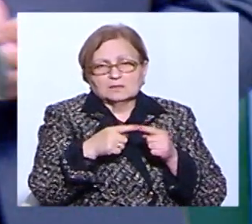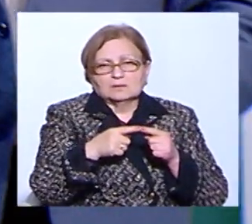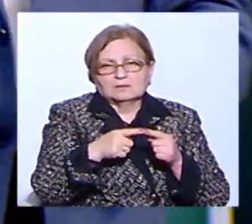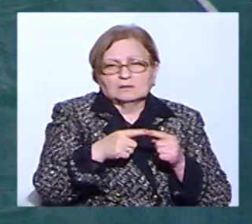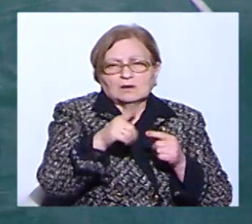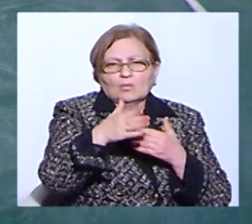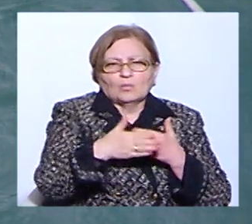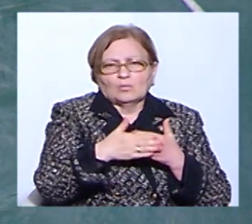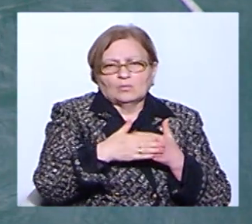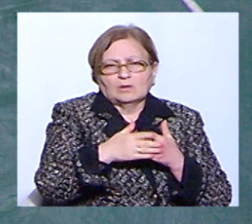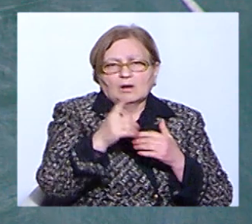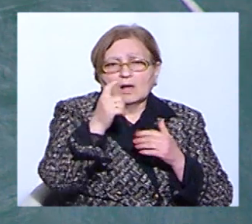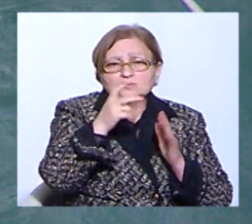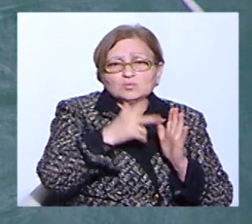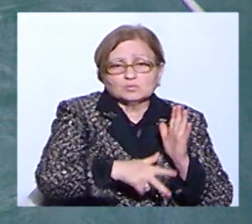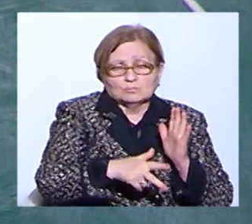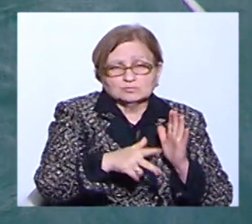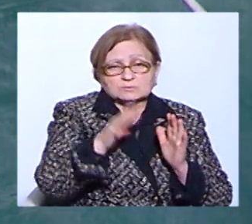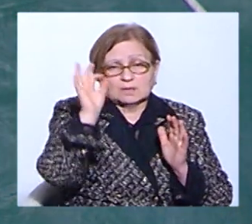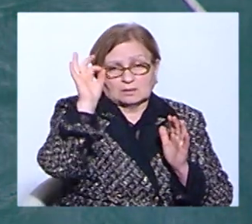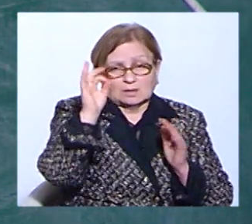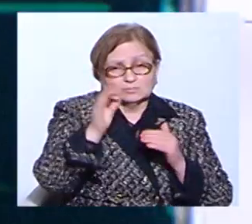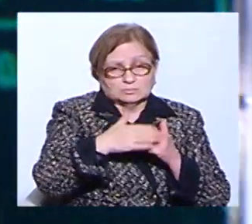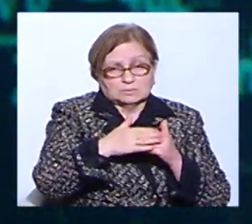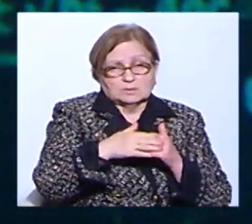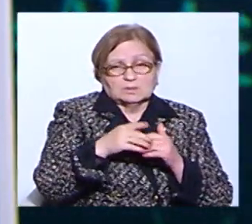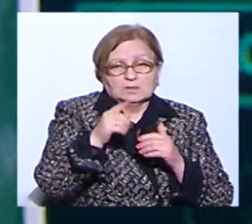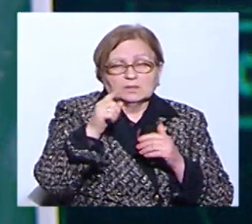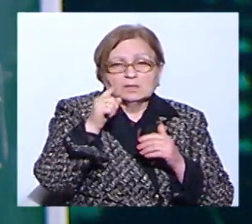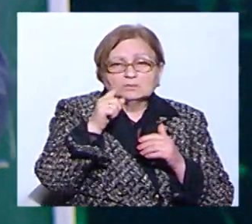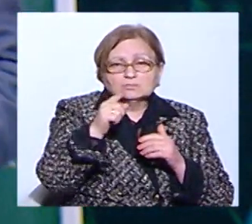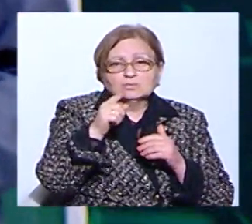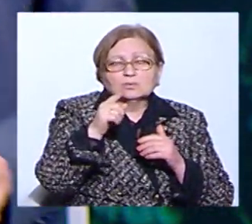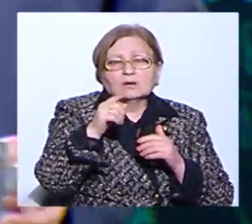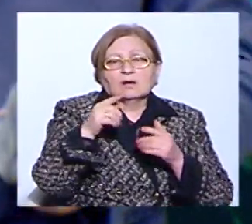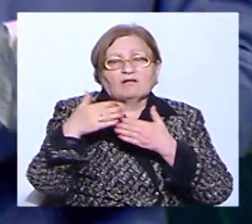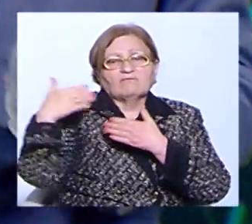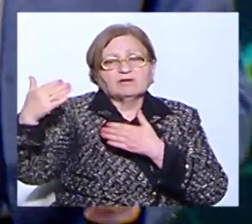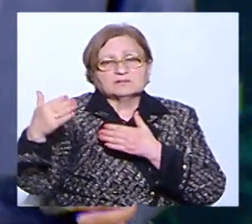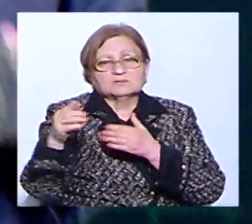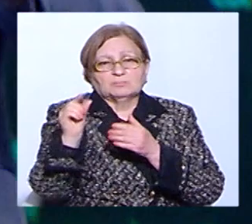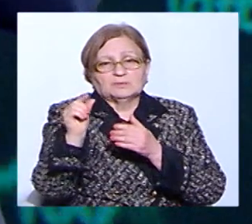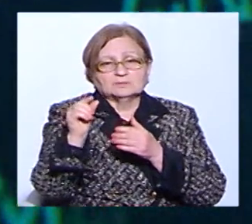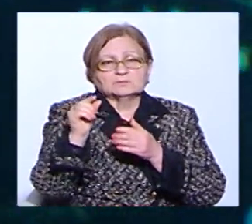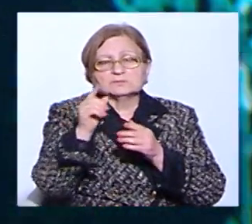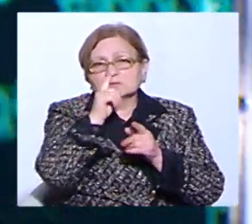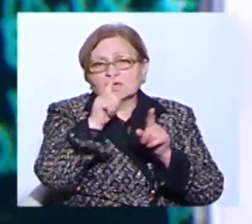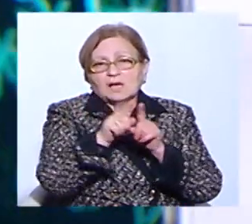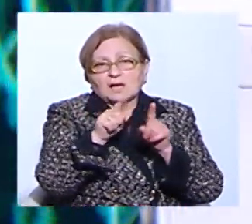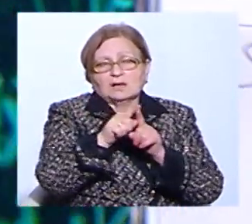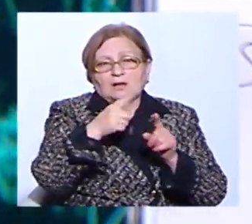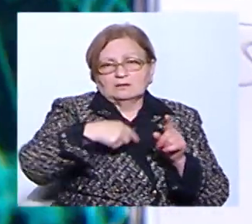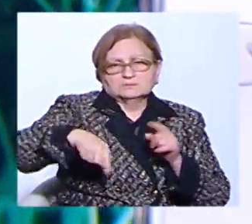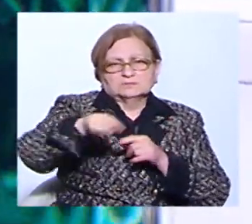მრავალკუთხედში უახლოვდება 180 გრადუსს და თუ 180 გრადუსია თითქმის კუთხე, გვერდები გამოდის ძალიან პატარა და ფიგურა უფრო და უფრო უახლოვდება წრეს. აი დაფიქრდით